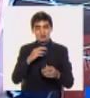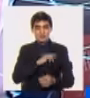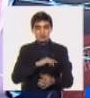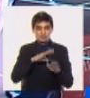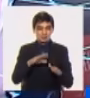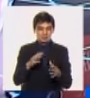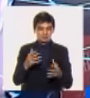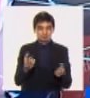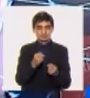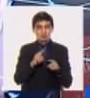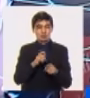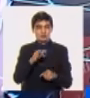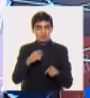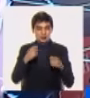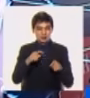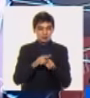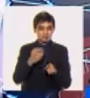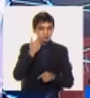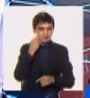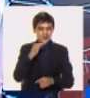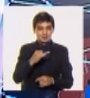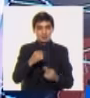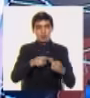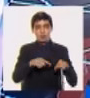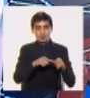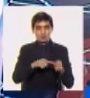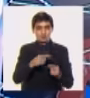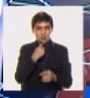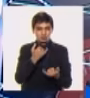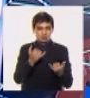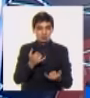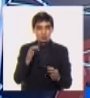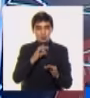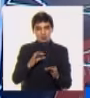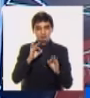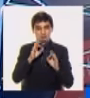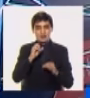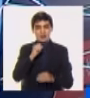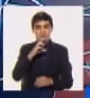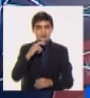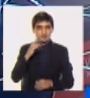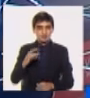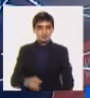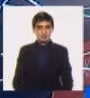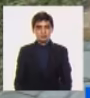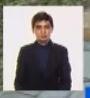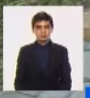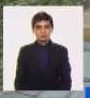как самая инновационная компания страны помогает компаниям в это сложное время в продаже оскара миндубаева